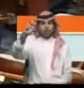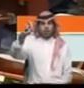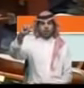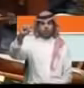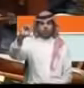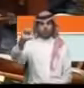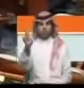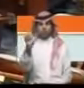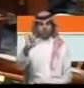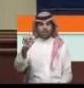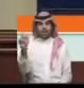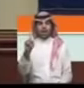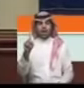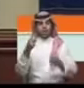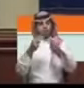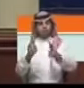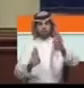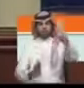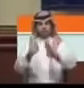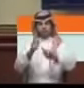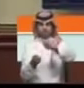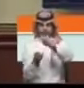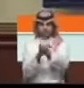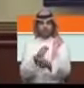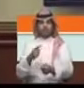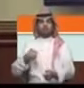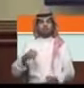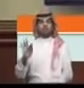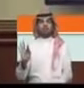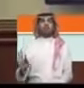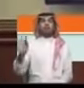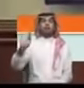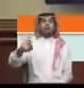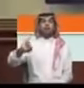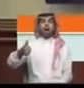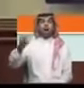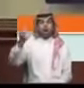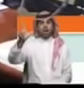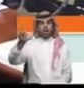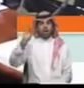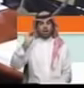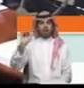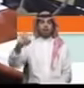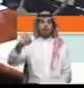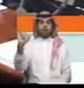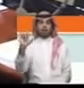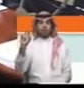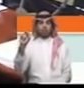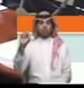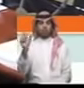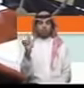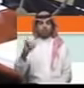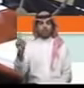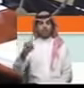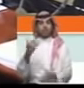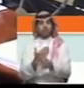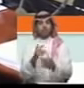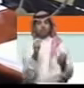دستوري لتغيير اسم البلاد إلى جمهورية مقدونيا الشمالية، تماشيا مع اتفاق مع اليونان لوضع نهاية